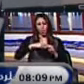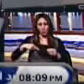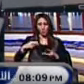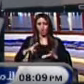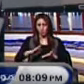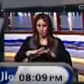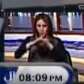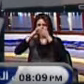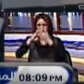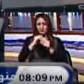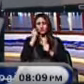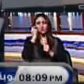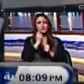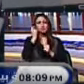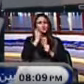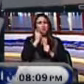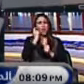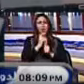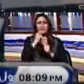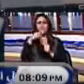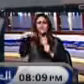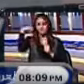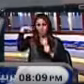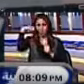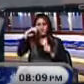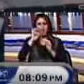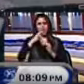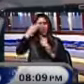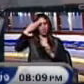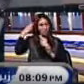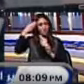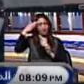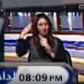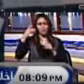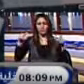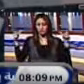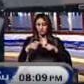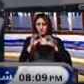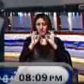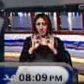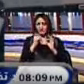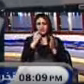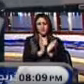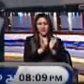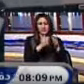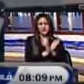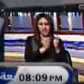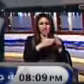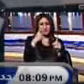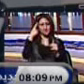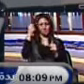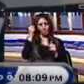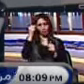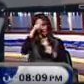رئيس الوزراء ووزراء الحكومه قاعدين مع الخبره والمتخصصين في احزاب المعارضه علشان